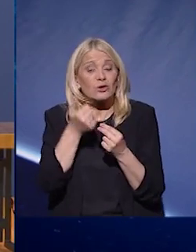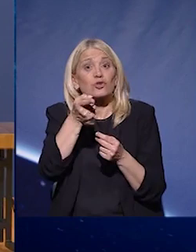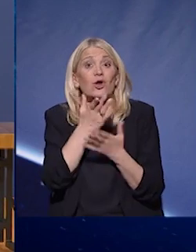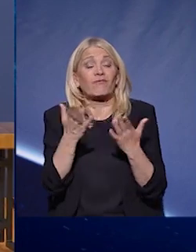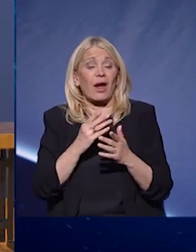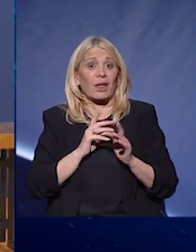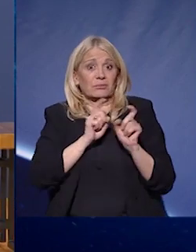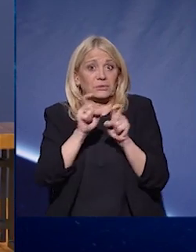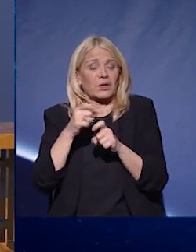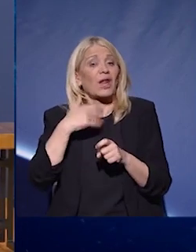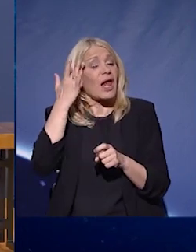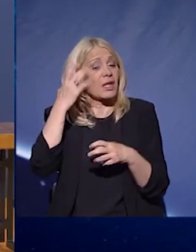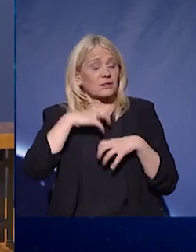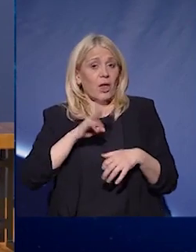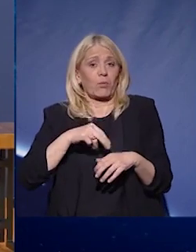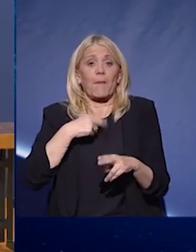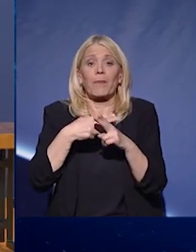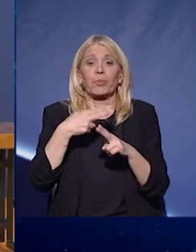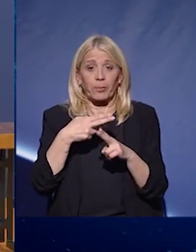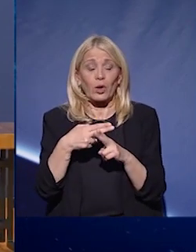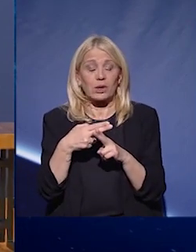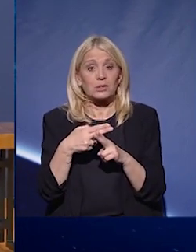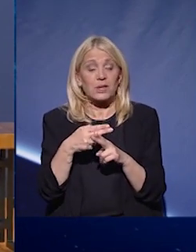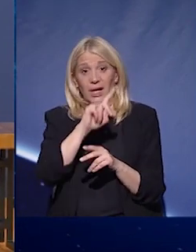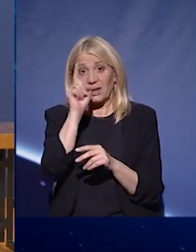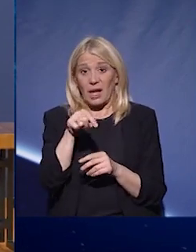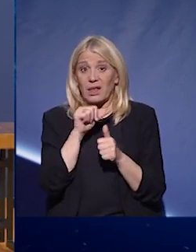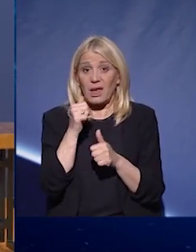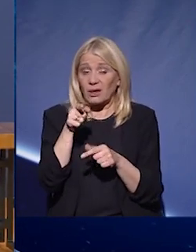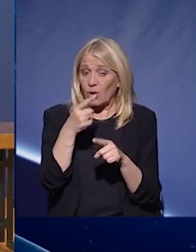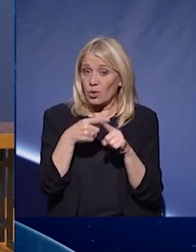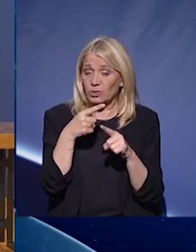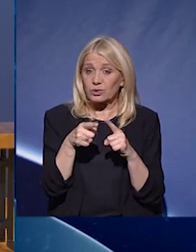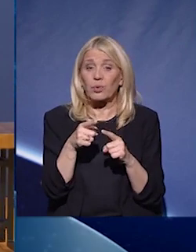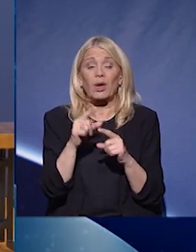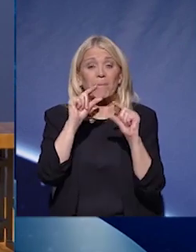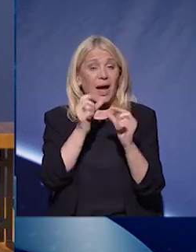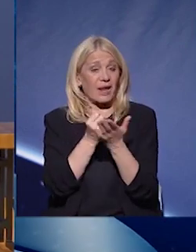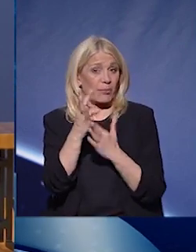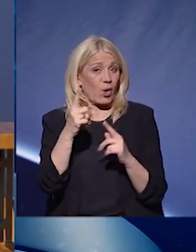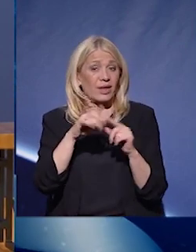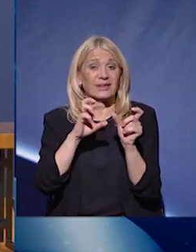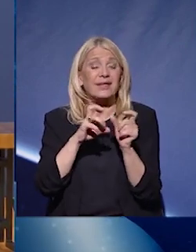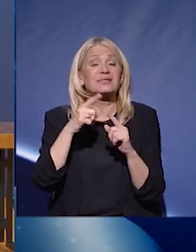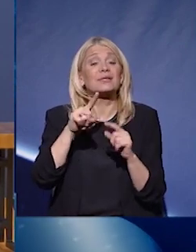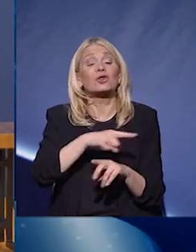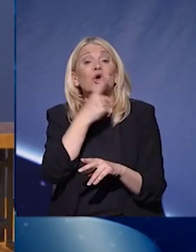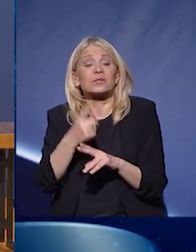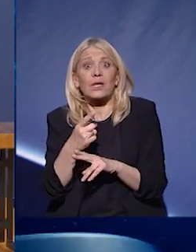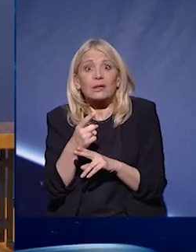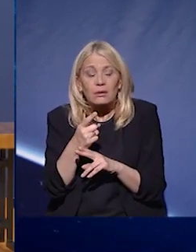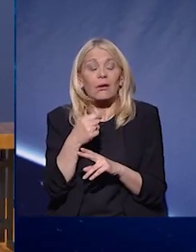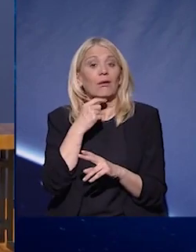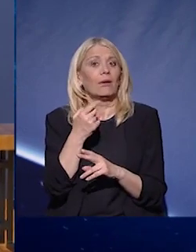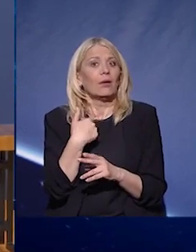veliki prenosnici jer ni ne znaju da su oboleli. Da li je to zbog malog broja testiranja do sada ili šta? Jer vidimo da